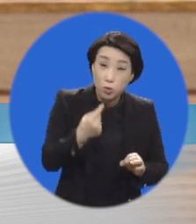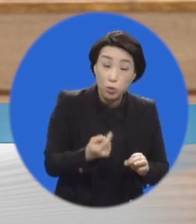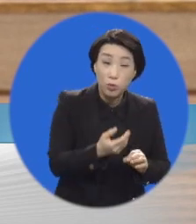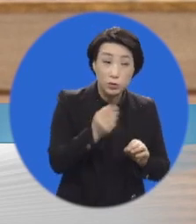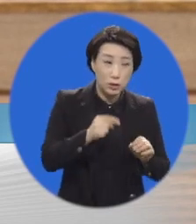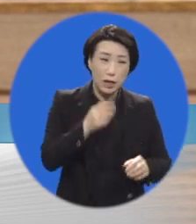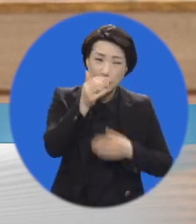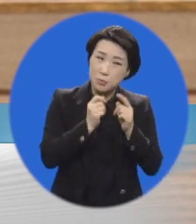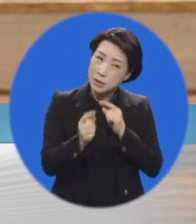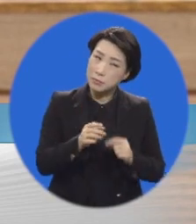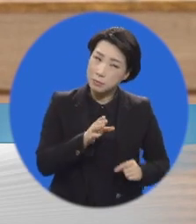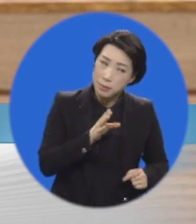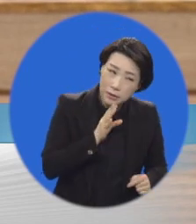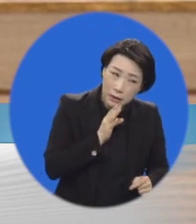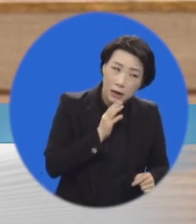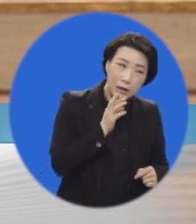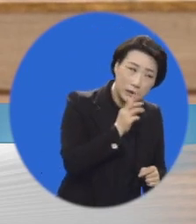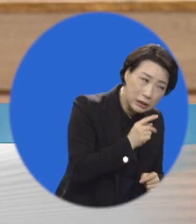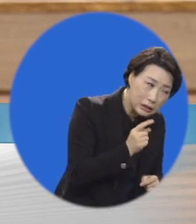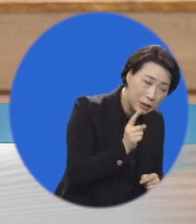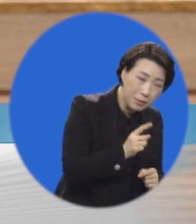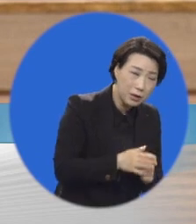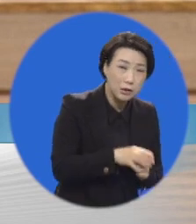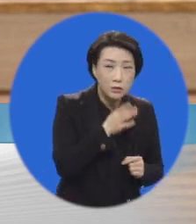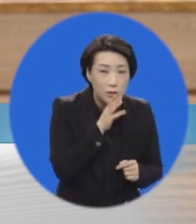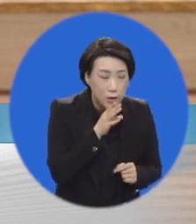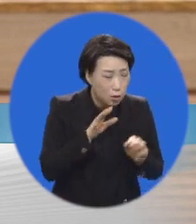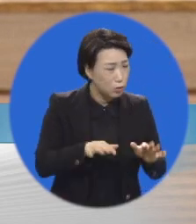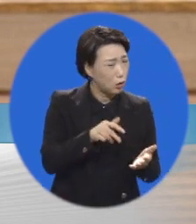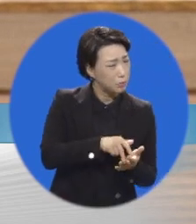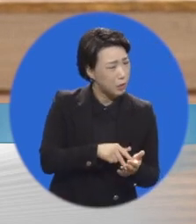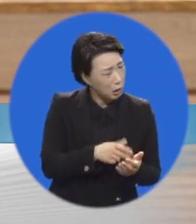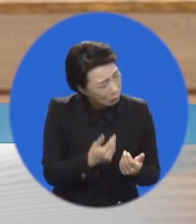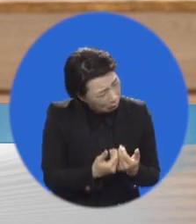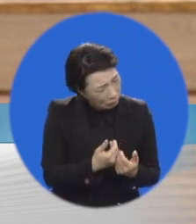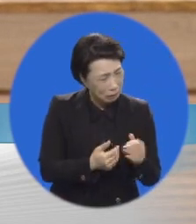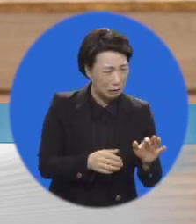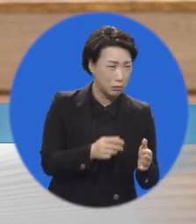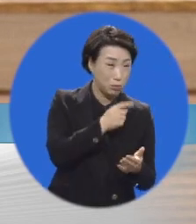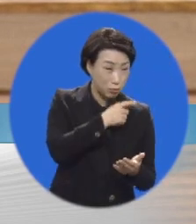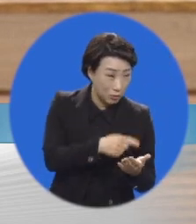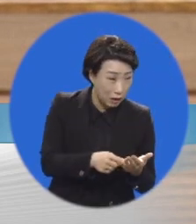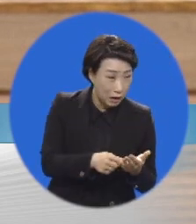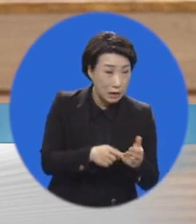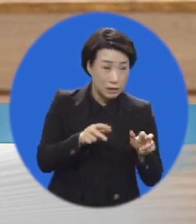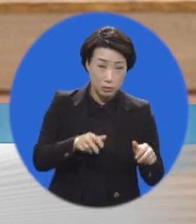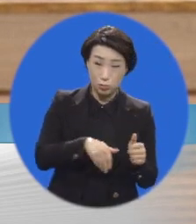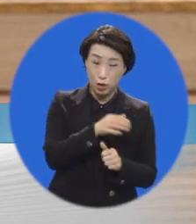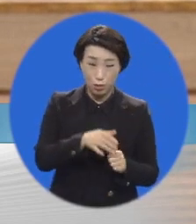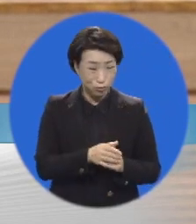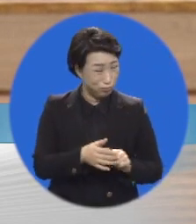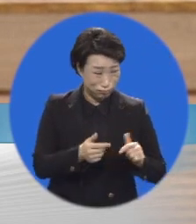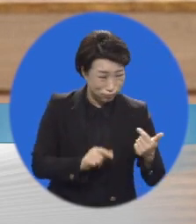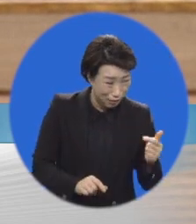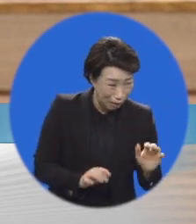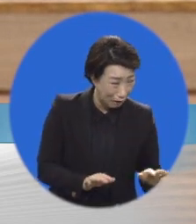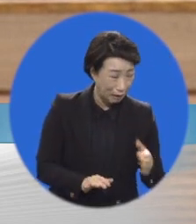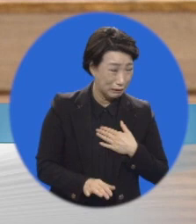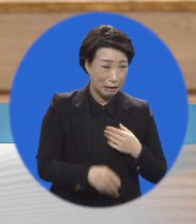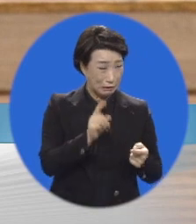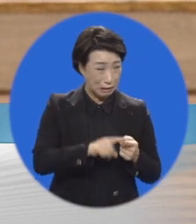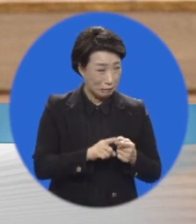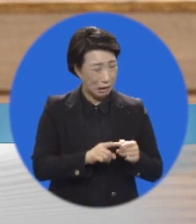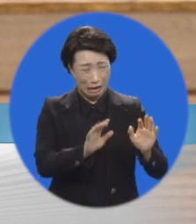말씀이 맞은가 틀린가. 근데 현실에는 엄청난 손해가 와. 지금 상황 속에서는 내가 그렇게